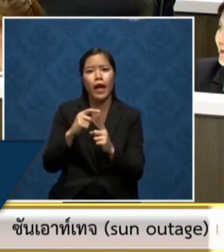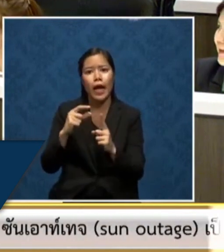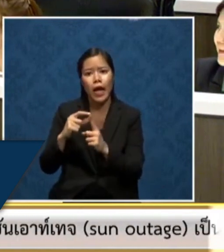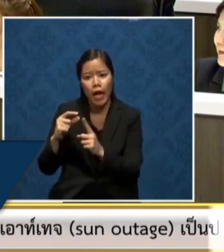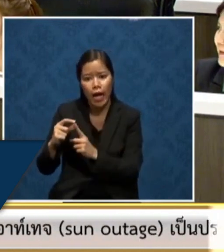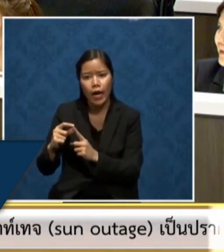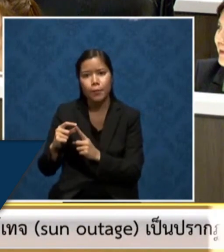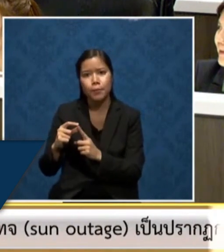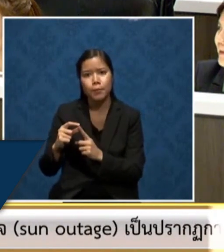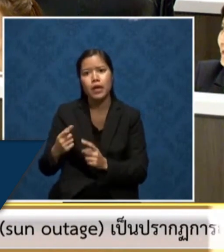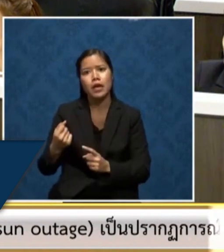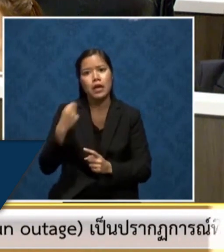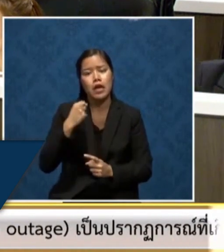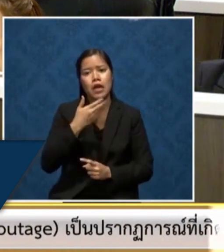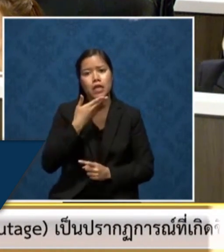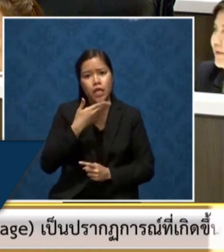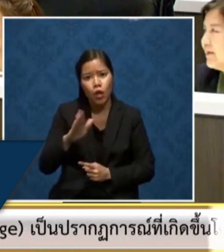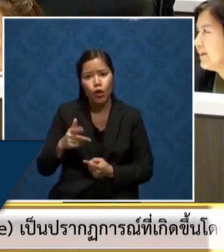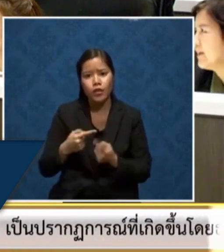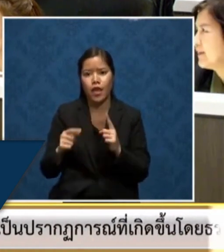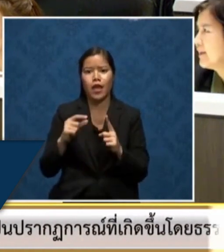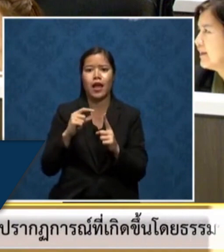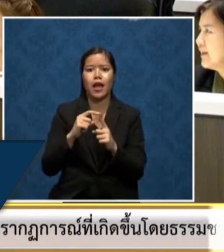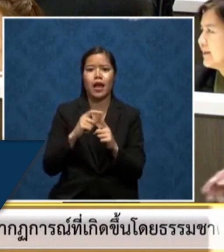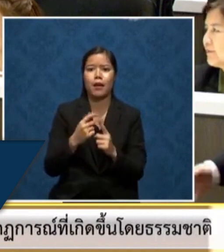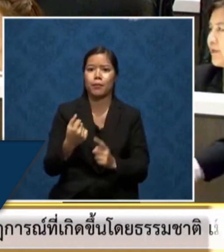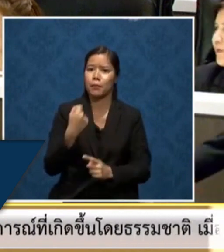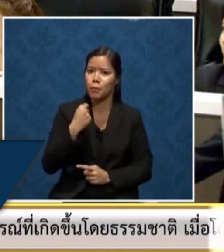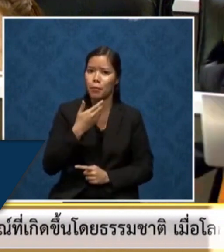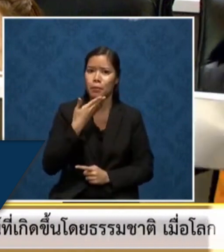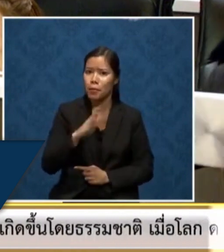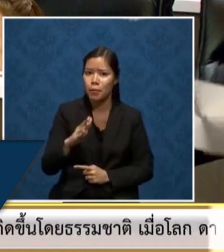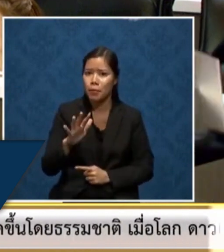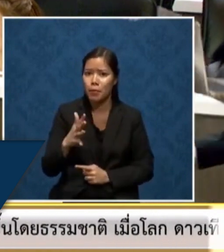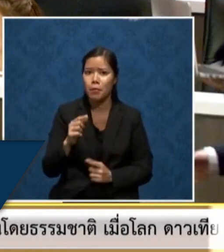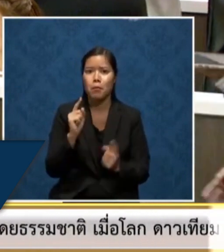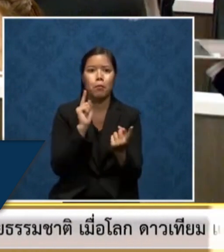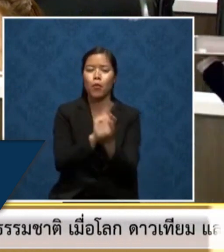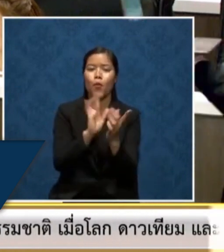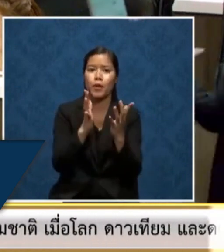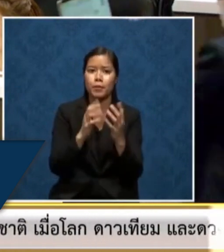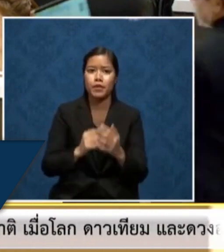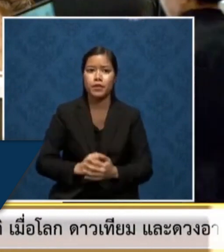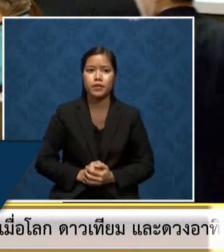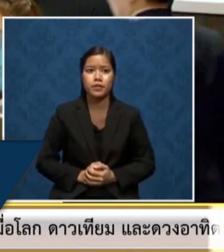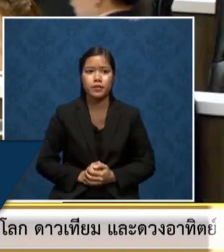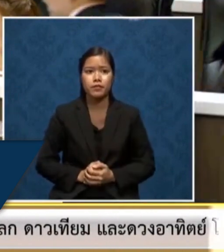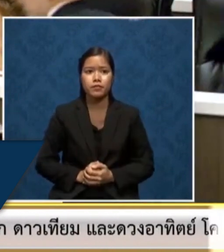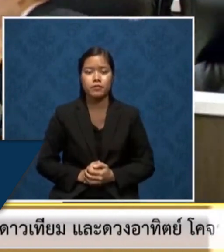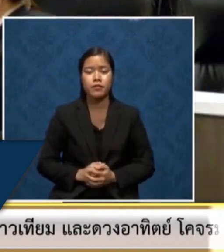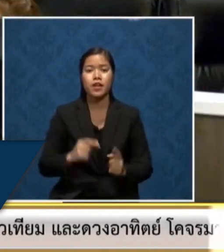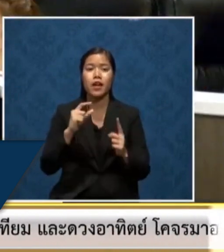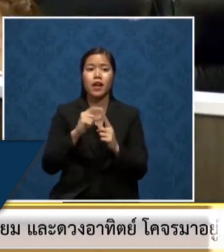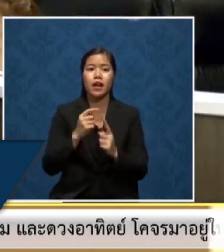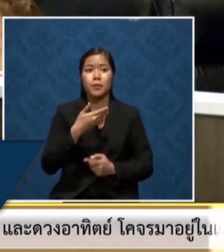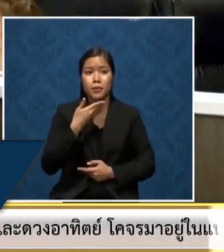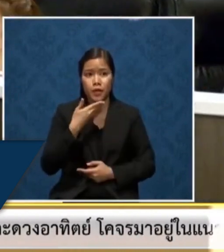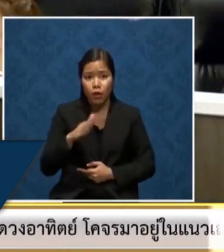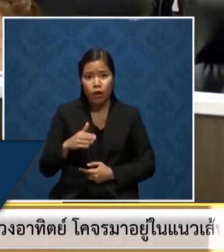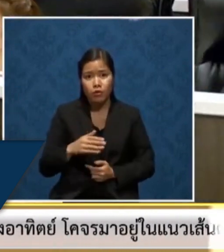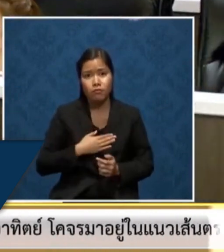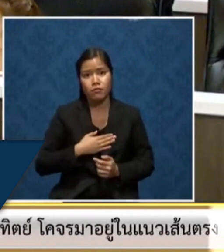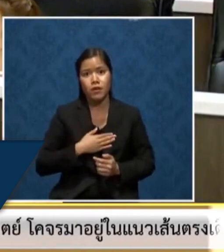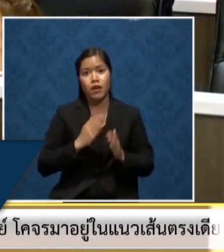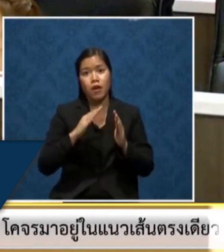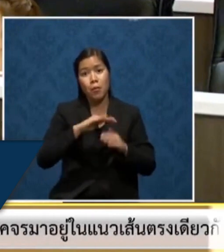คำนั้นไม่เคยเกิดขึ้นจริงเป็นความยงยืนที่ไม่เคยยงยืนจริๆจากร่นสู่รุน